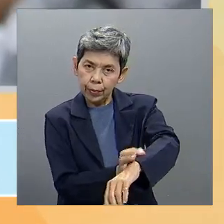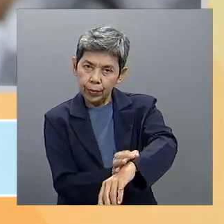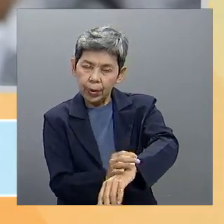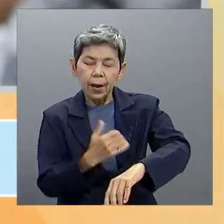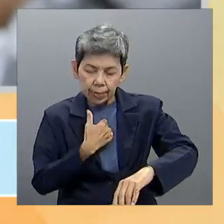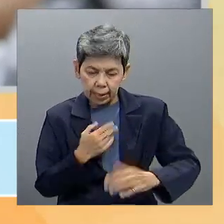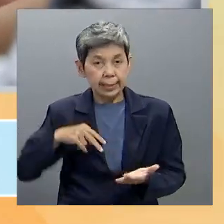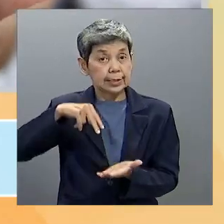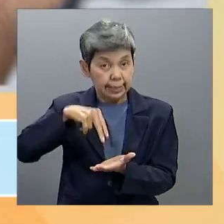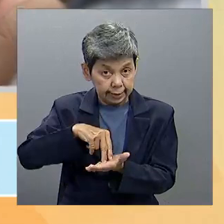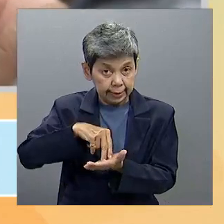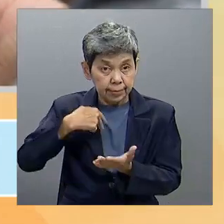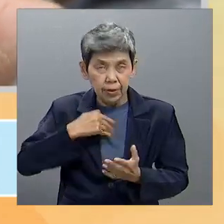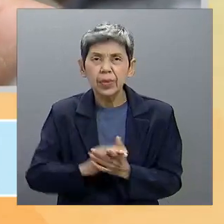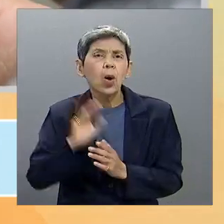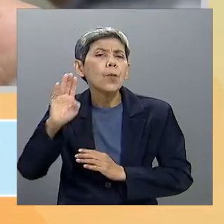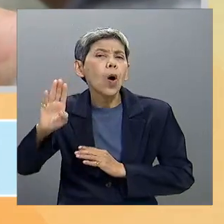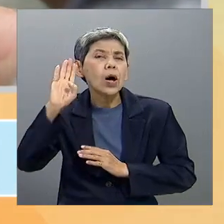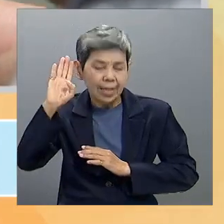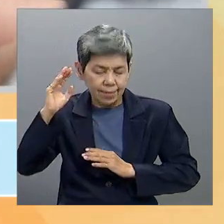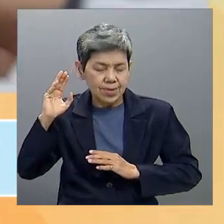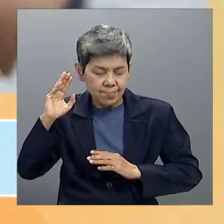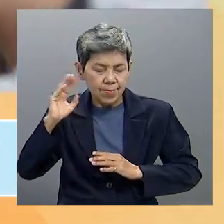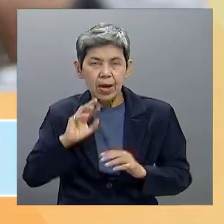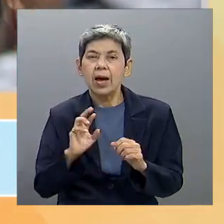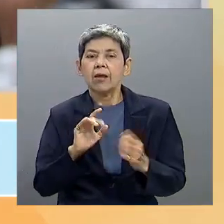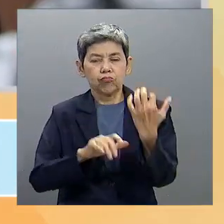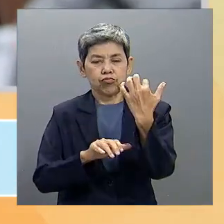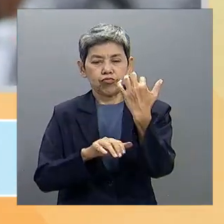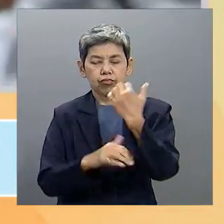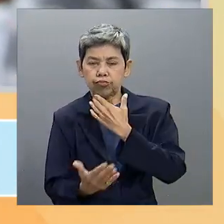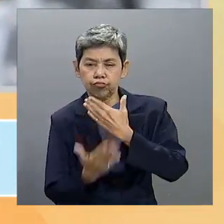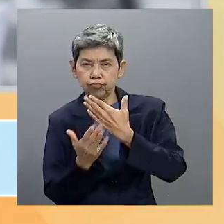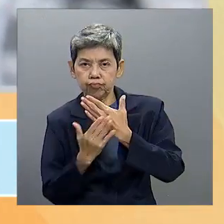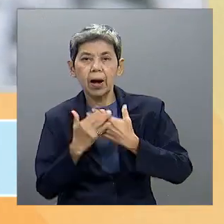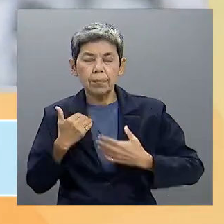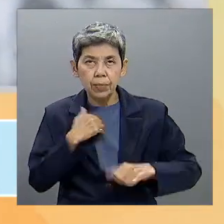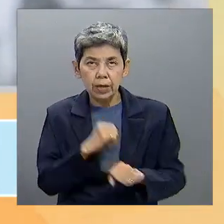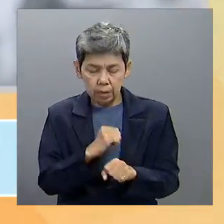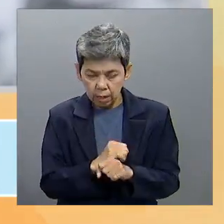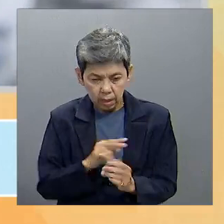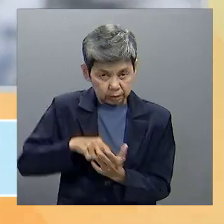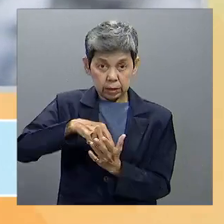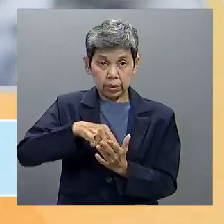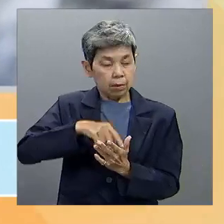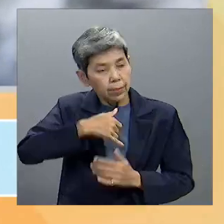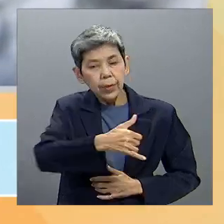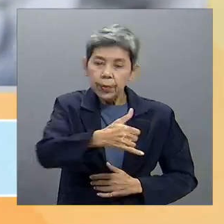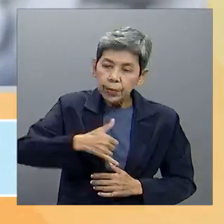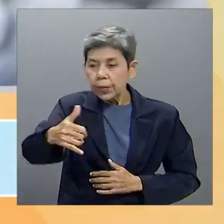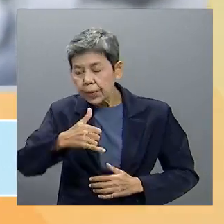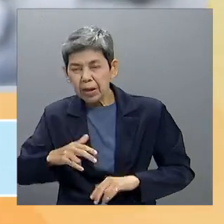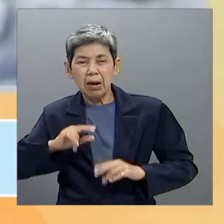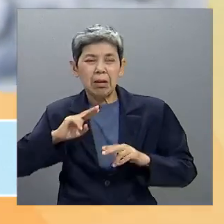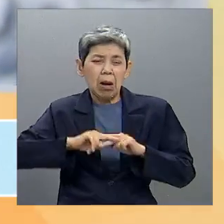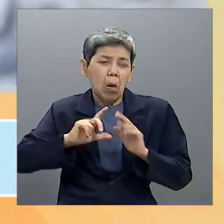รือว่าบางบริษัทเนี่ยก็จะมีระบบคอมพิวเตอร์มีแอปของเขาครับประมาณว่าเนี่ยถึงเวลาต้องยืนแล้วนะไปทำนู่นทำนี่ทำนั่นเพราะว่าการนั่งเนี่ยมันเป็น